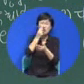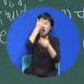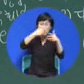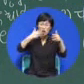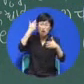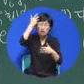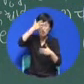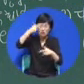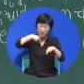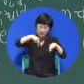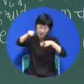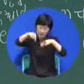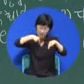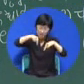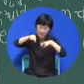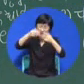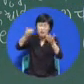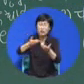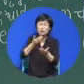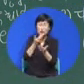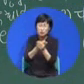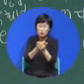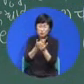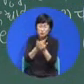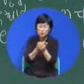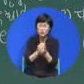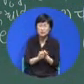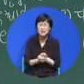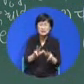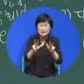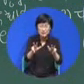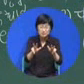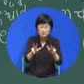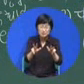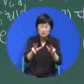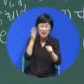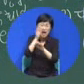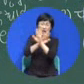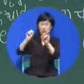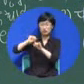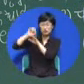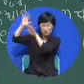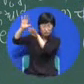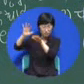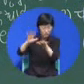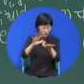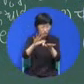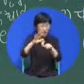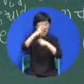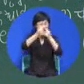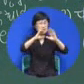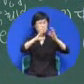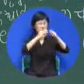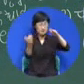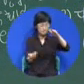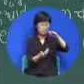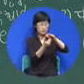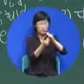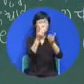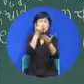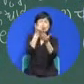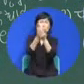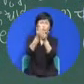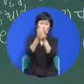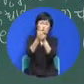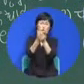성령께서 역사하시는 시간 되기를 기도합니다. I pray that this is the time the Holy Spirit works. 지금 이 시간에 하늘 군대를 보내서 하나님의 나라 이루어지게 해